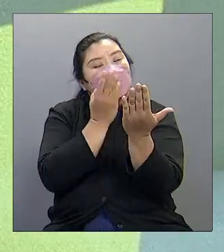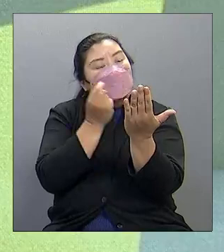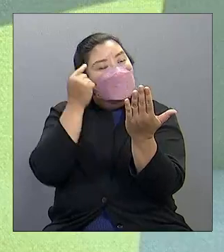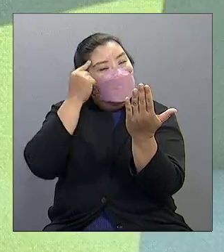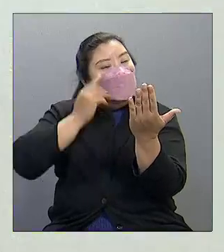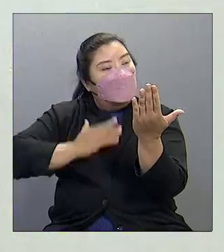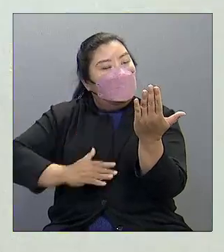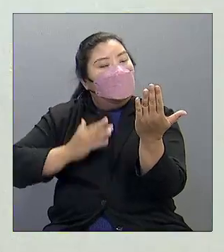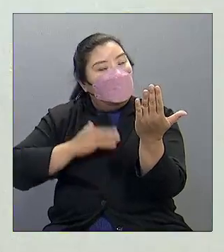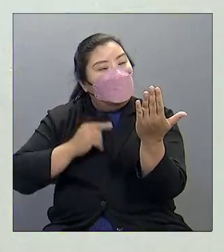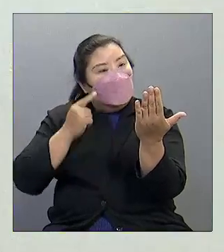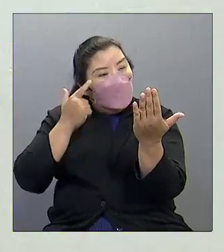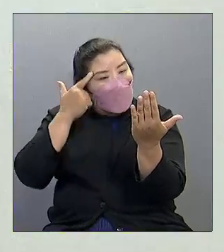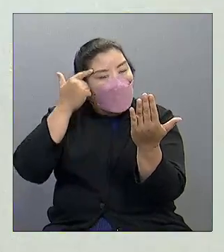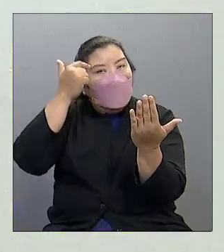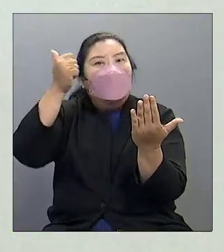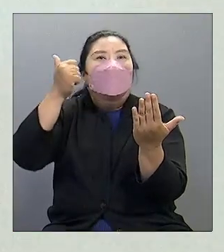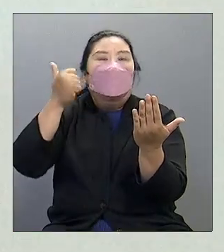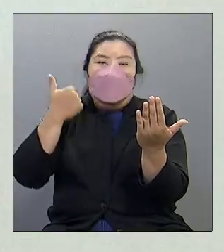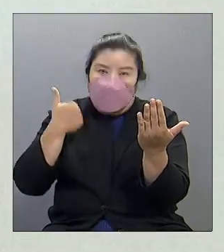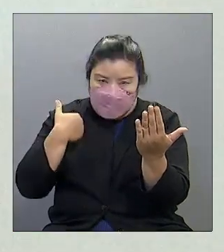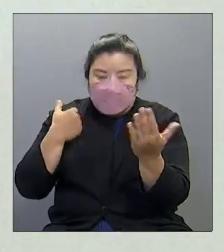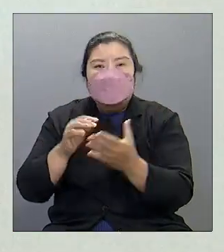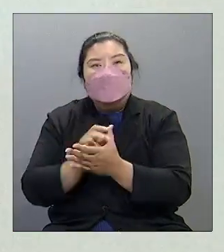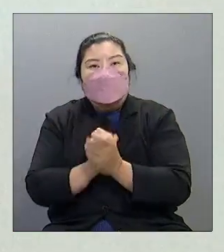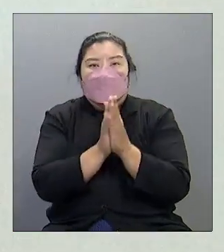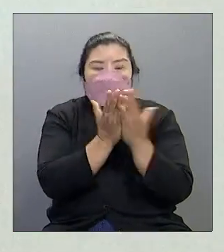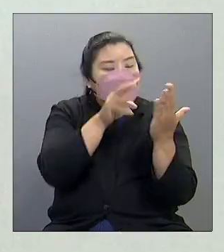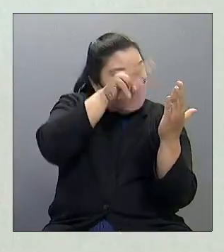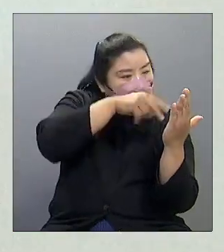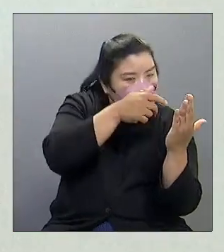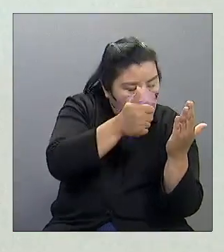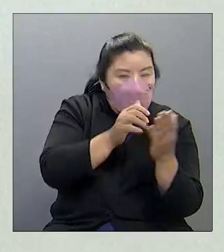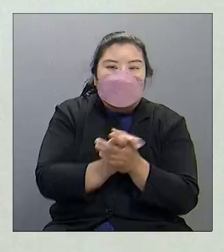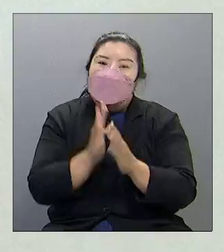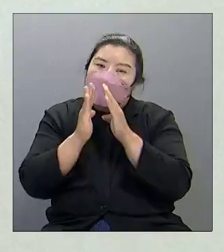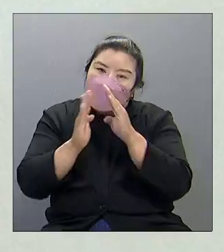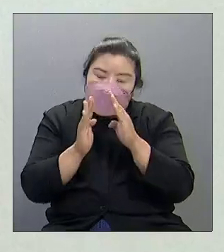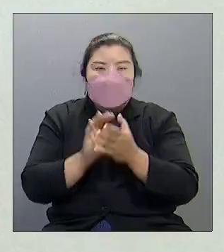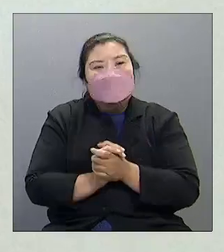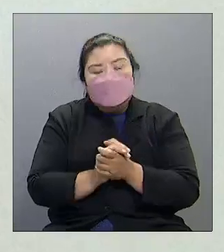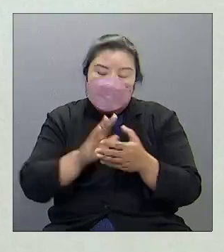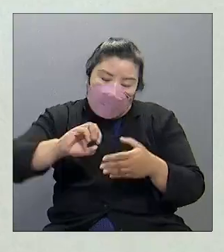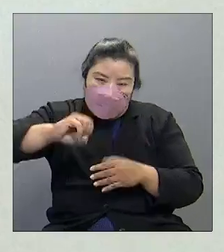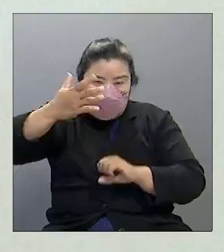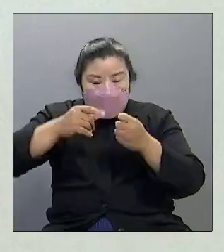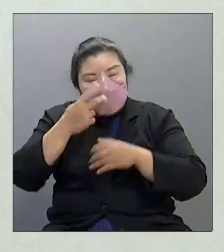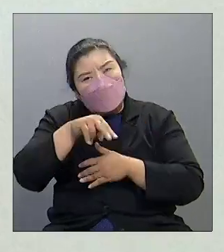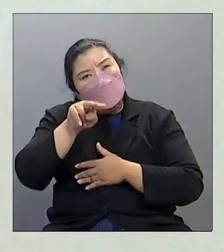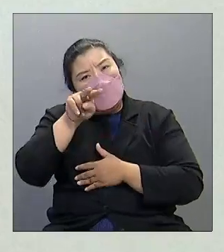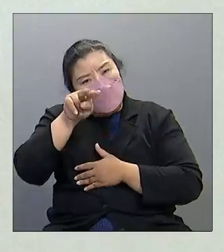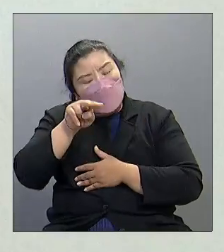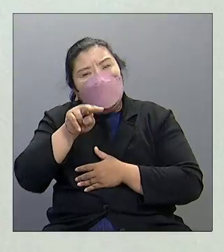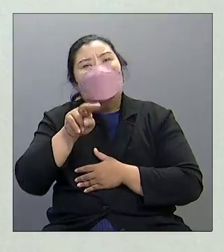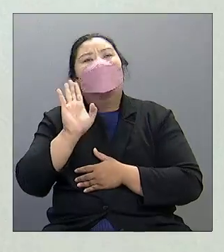กขมเปเส้นขบคู่เขาเนบังอไปอ่านเจอในโสต ถึแม้วหออ่ตสืออ่านในโปสตเฟ็บุ๊ดๆ สักคนนึแรอะไรมาเราก็อาจจะ